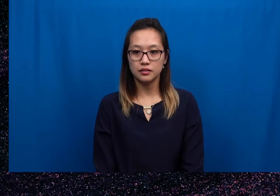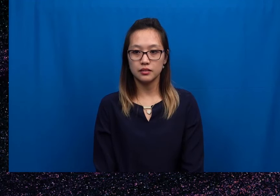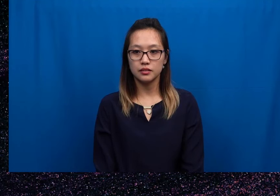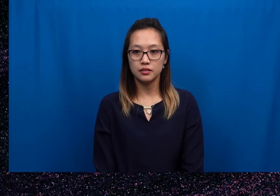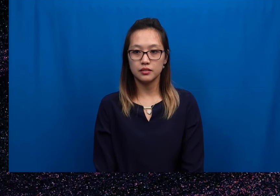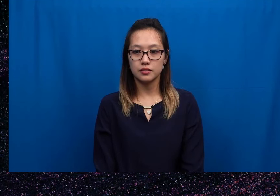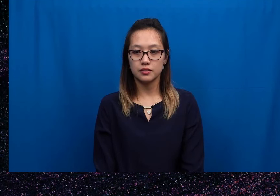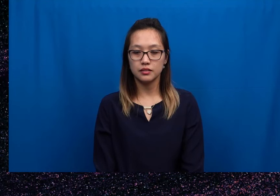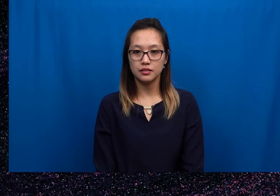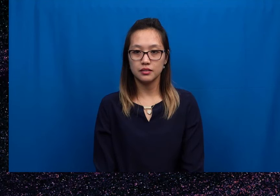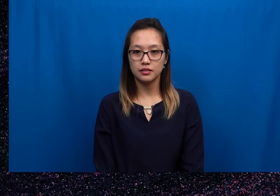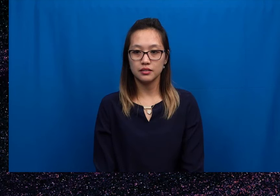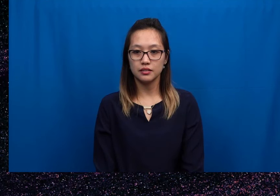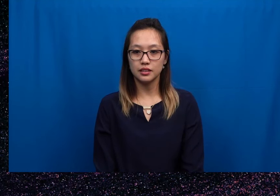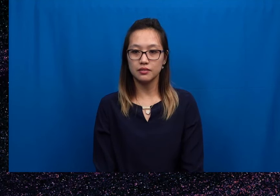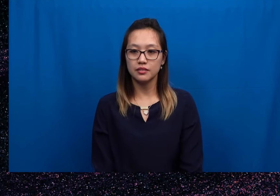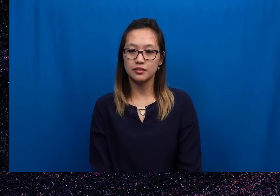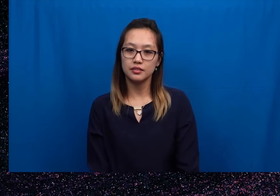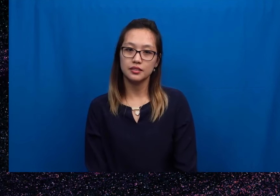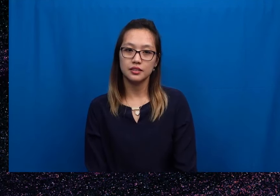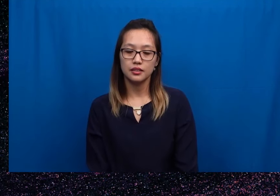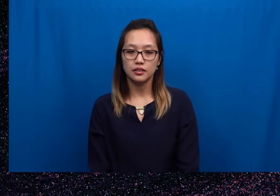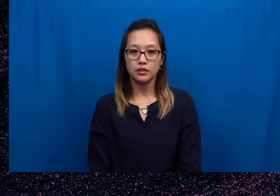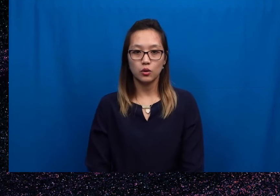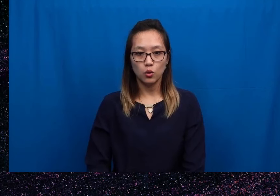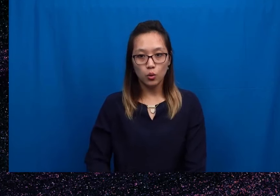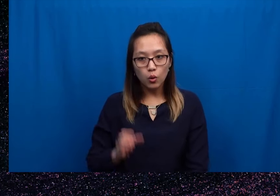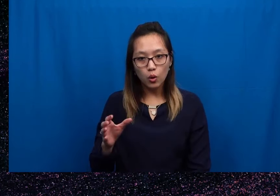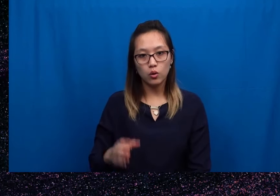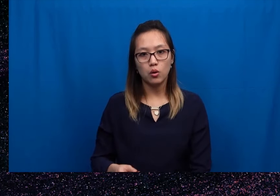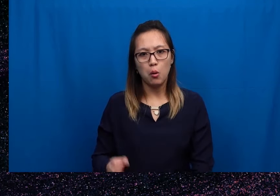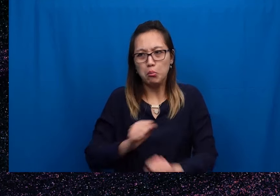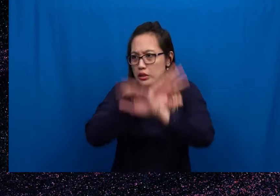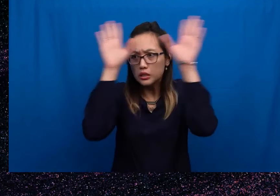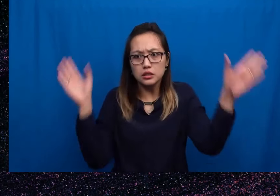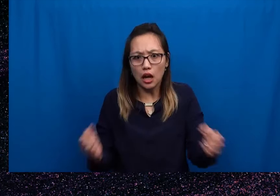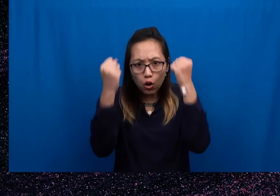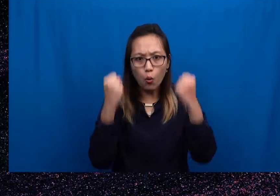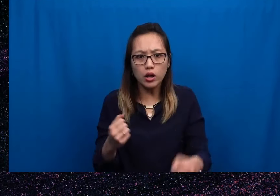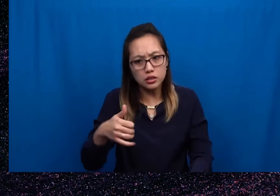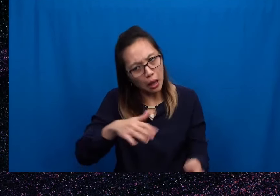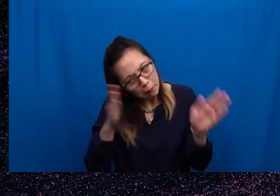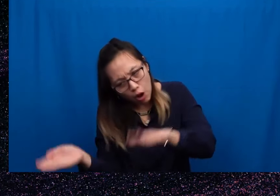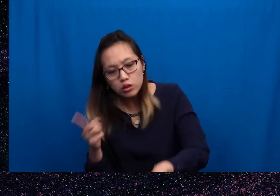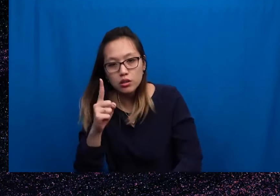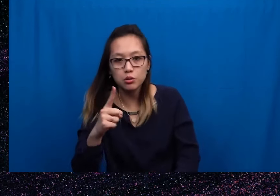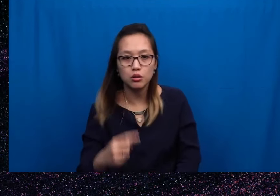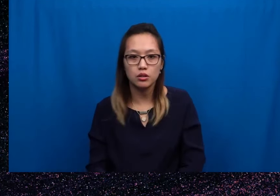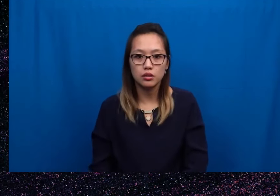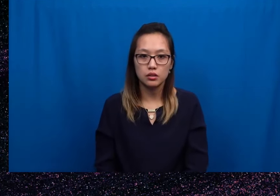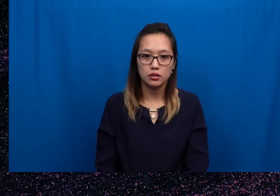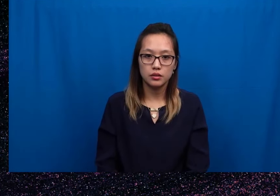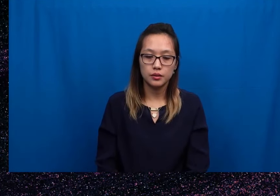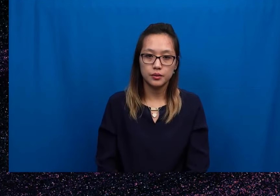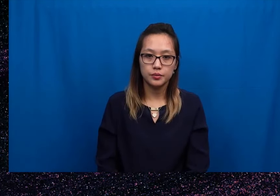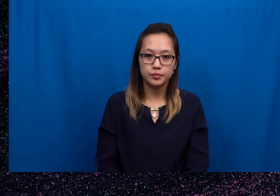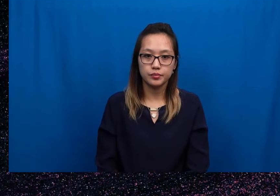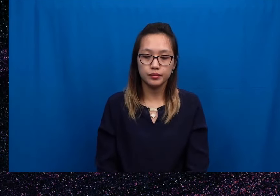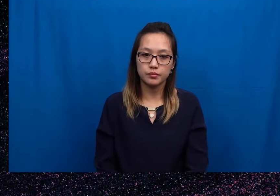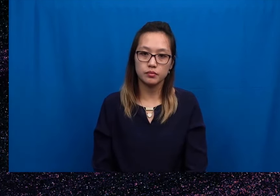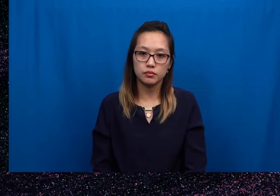ini. Wow, dahsyat kuasa maut itu. Perhatikan kedahsyatannya. Posisi